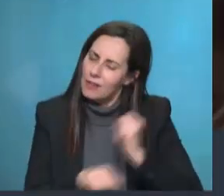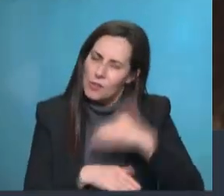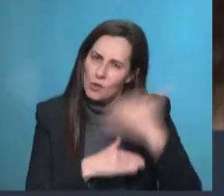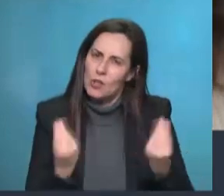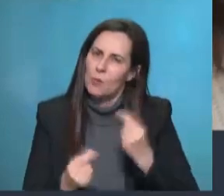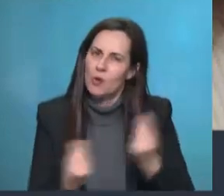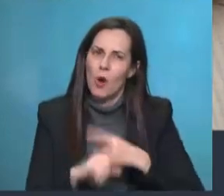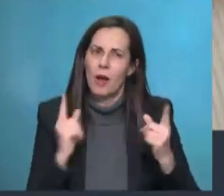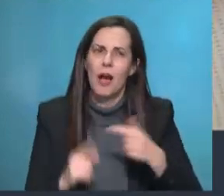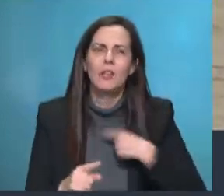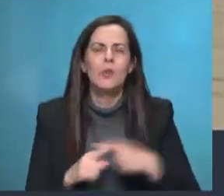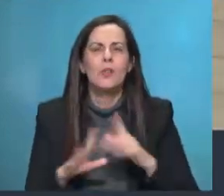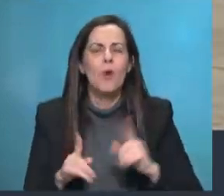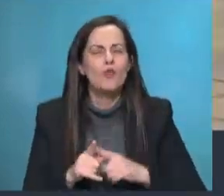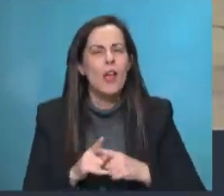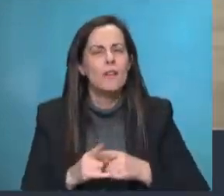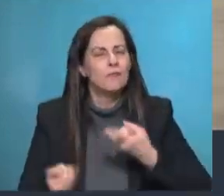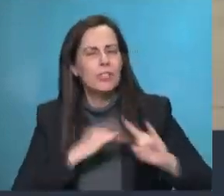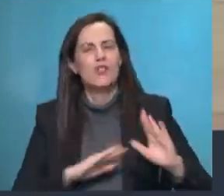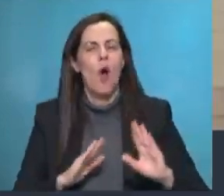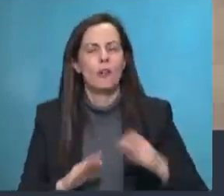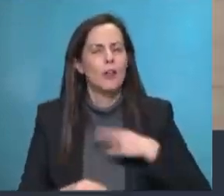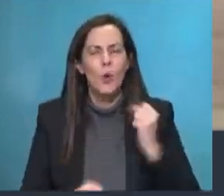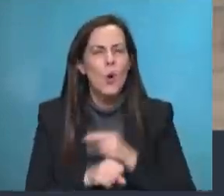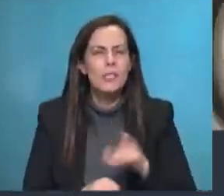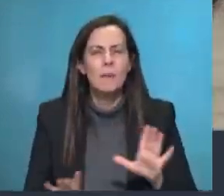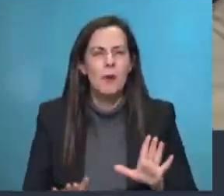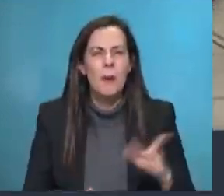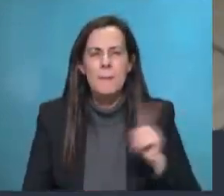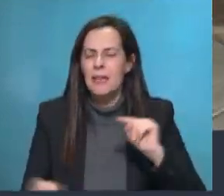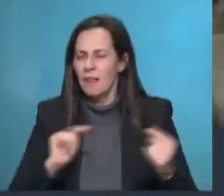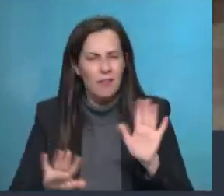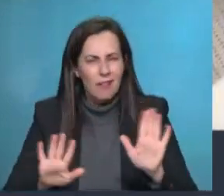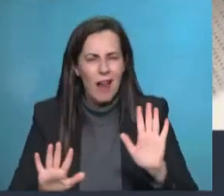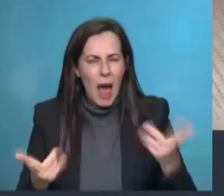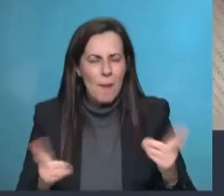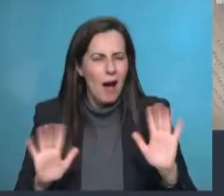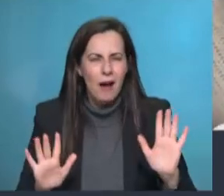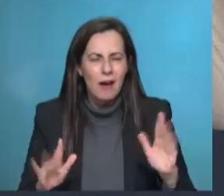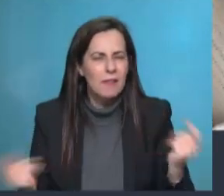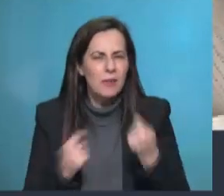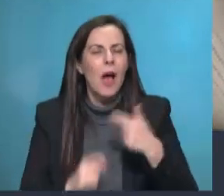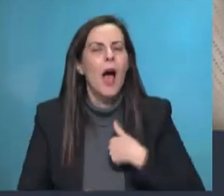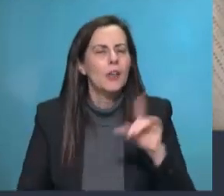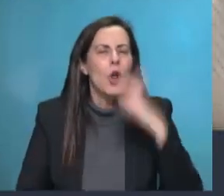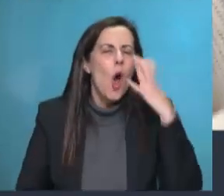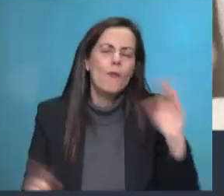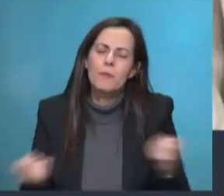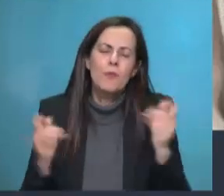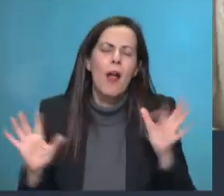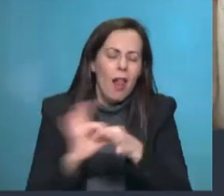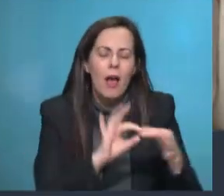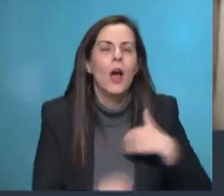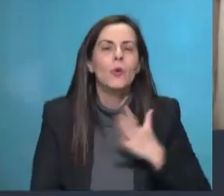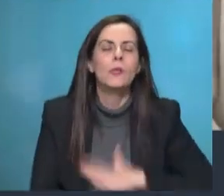משהו אחר אנחנו סוג של נינג'ות אנחנו לא מתעסקים פה במי נגד מי ולמה וכמה וסיסמאות אנחנו לא אוהבים סיסמאות אנחנו